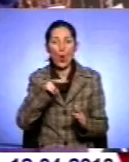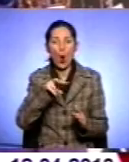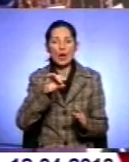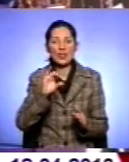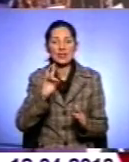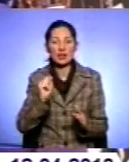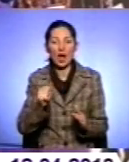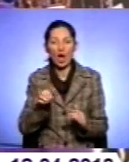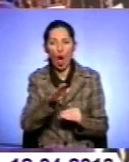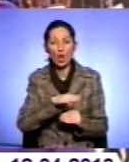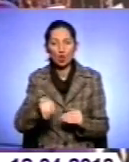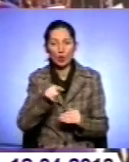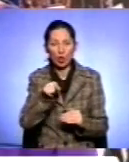нормальненько